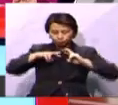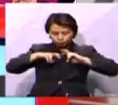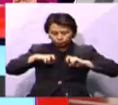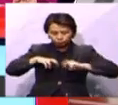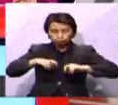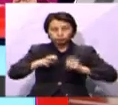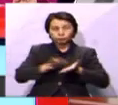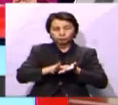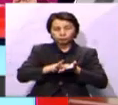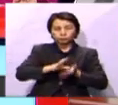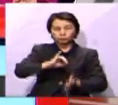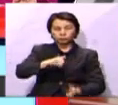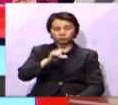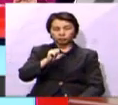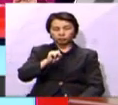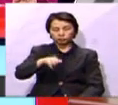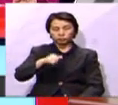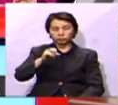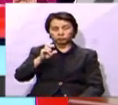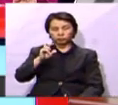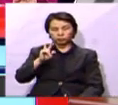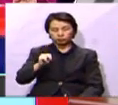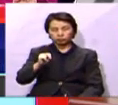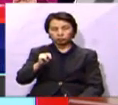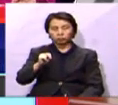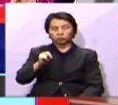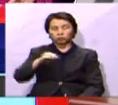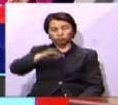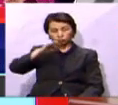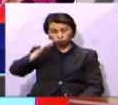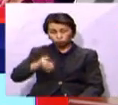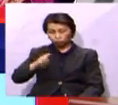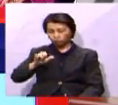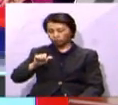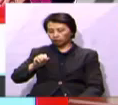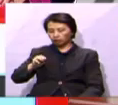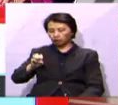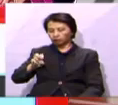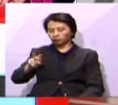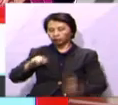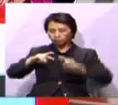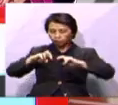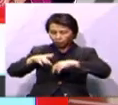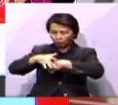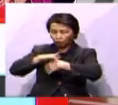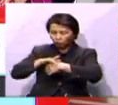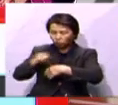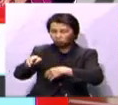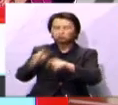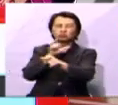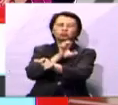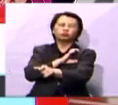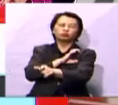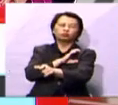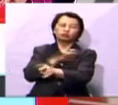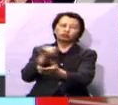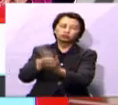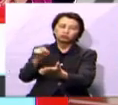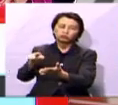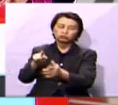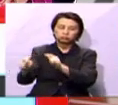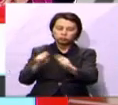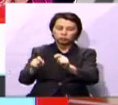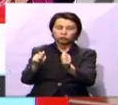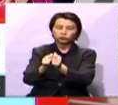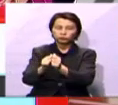Jenayah Narkotik JSJN Bukit Aman, Datuk Seri Muhammad Saleh berkata, siasatan awal mendapati anggota polis berkenaan bertindak